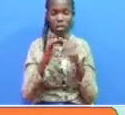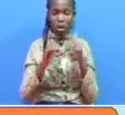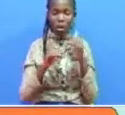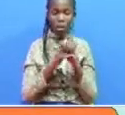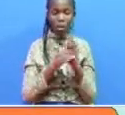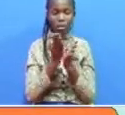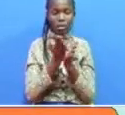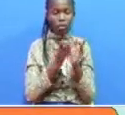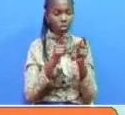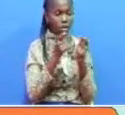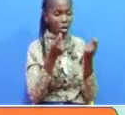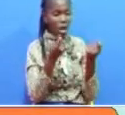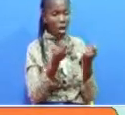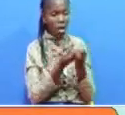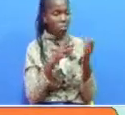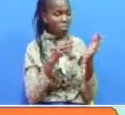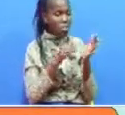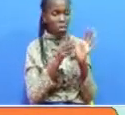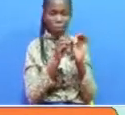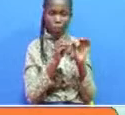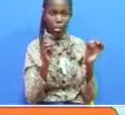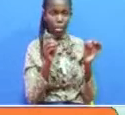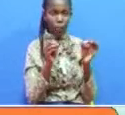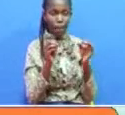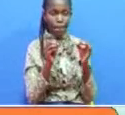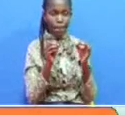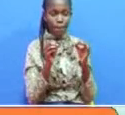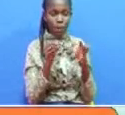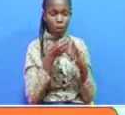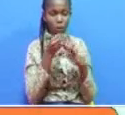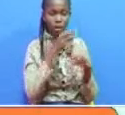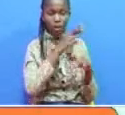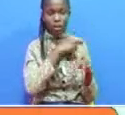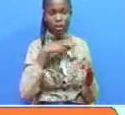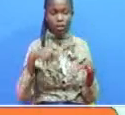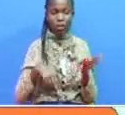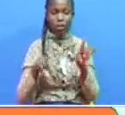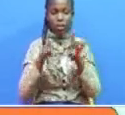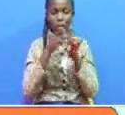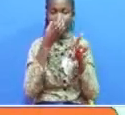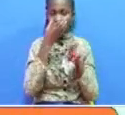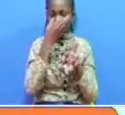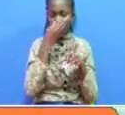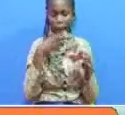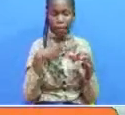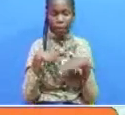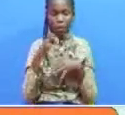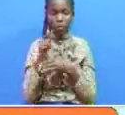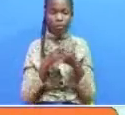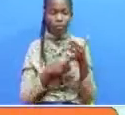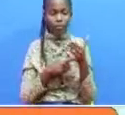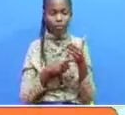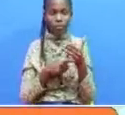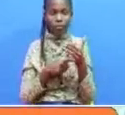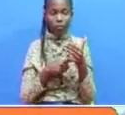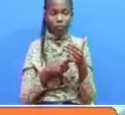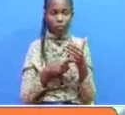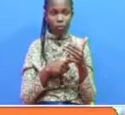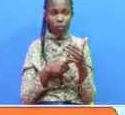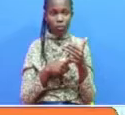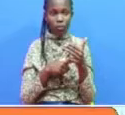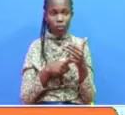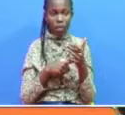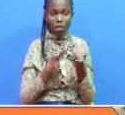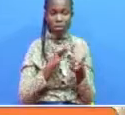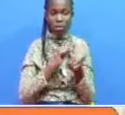misingi ya kabila ama dini ama mirengo ya kisiasa. Ingiruto fano wa makulia enende maiketi kile kukwani wakua